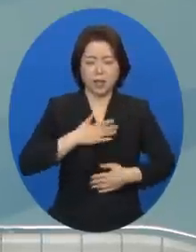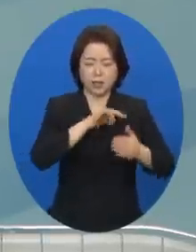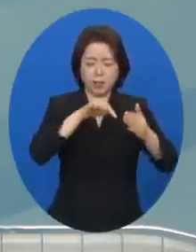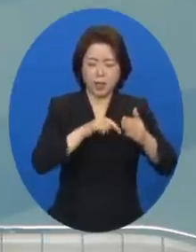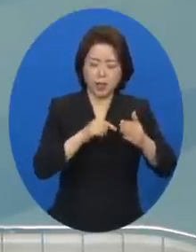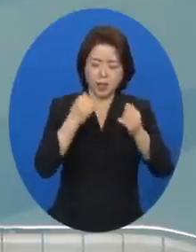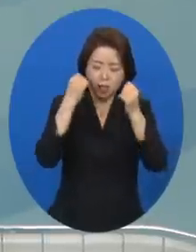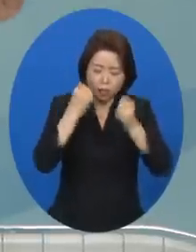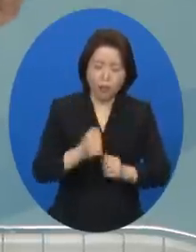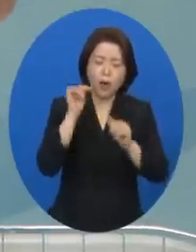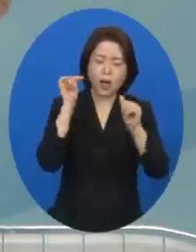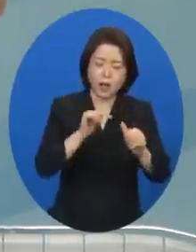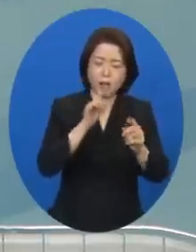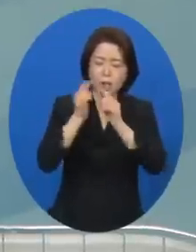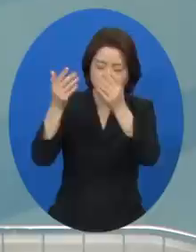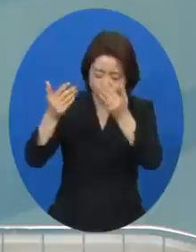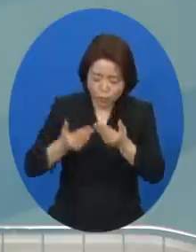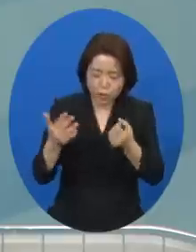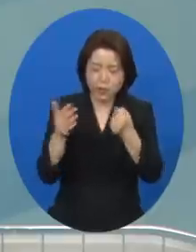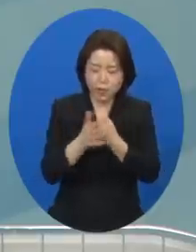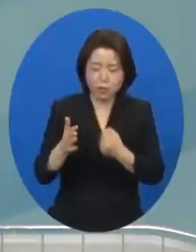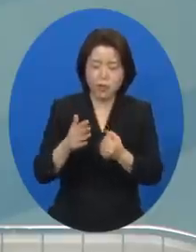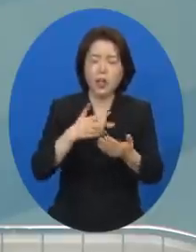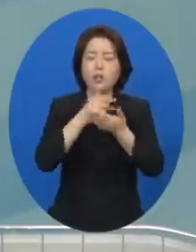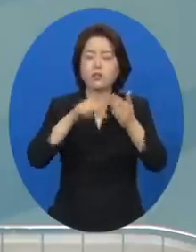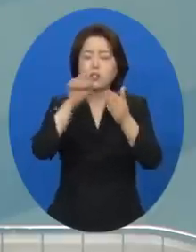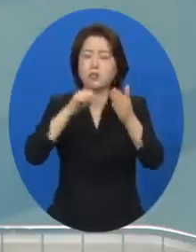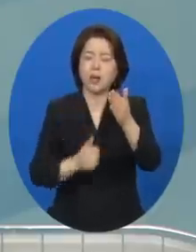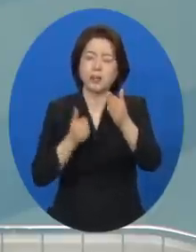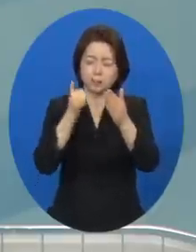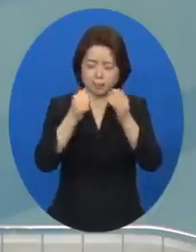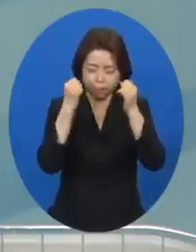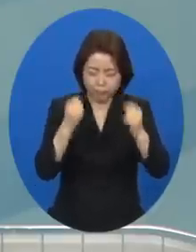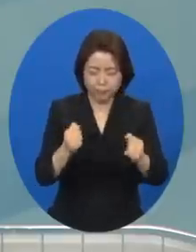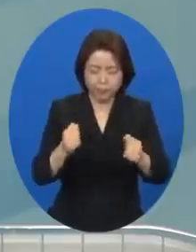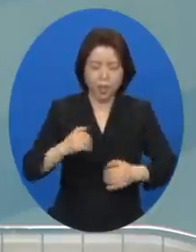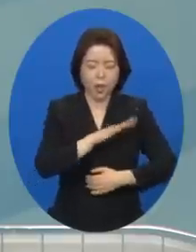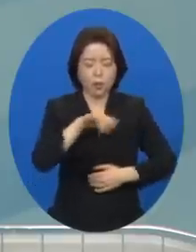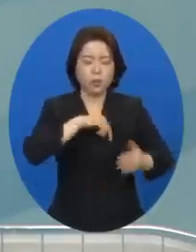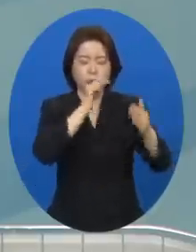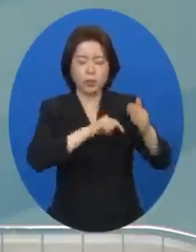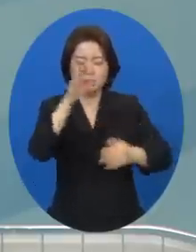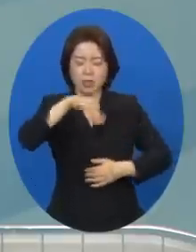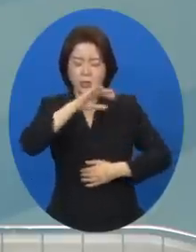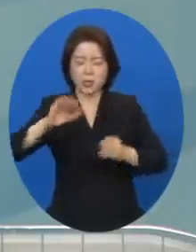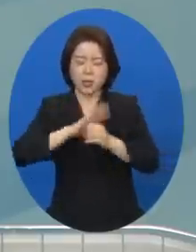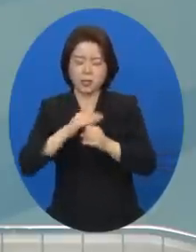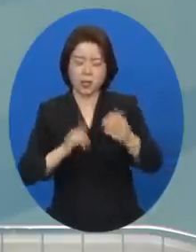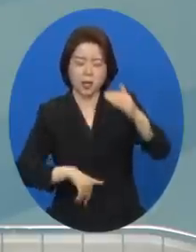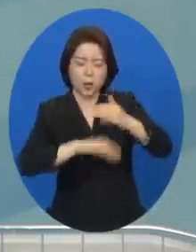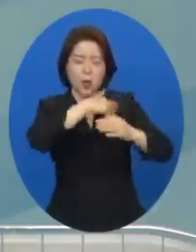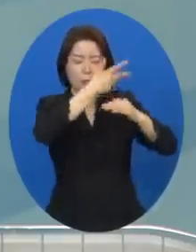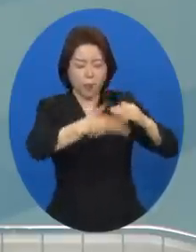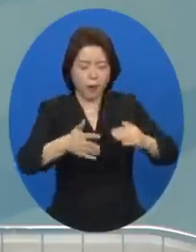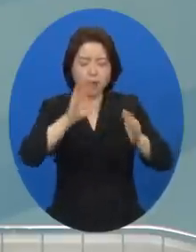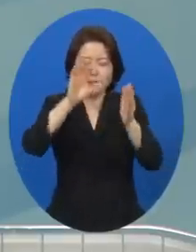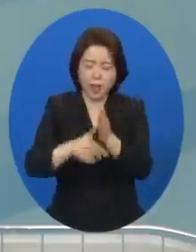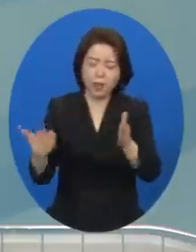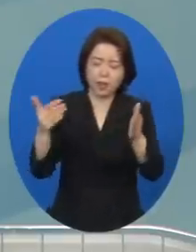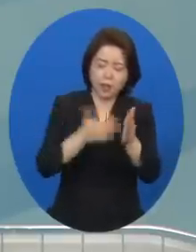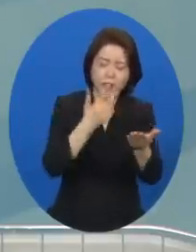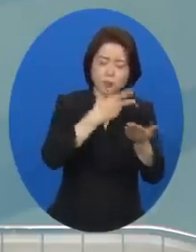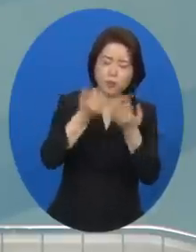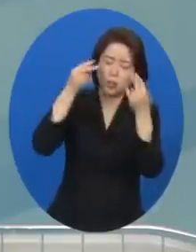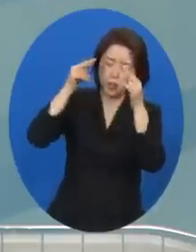하셨으니 주님 안에 거함 니다 우리 속에서 십자가의 사랑에 흘러 넘칠 때까지 주님을 주목하고 또 주님을